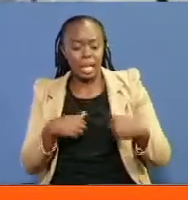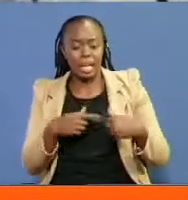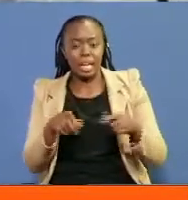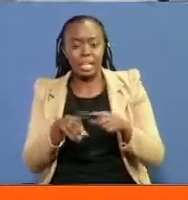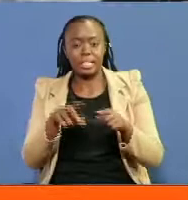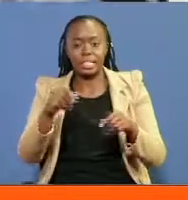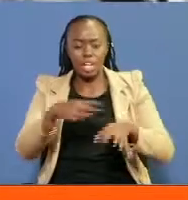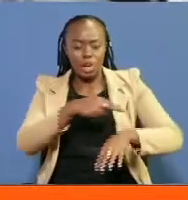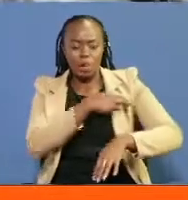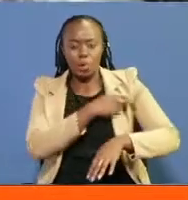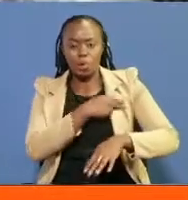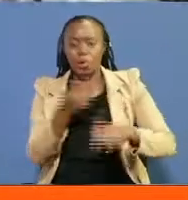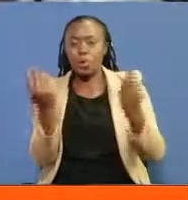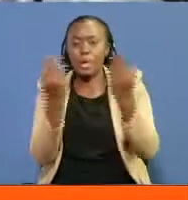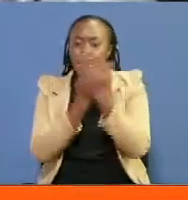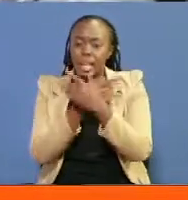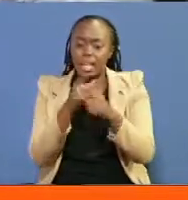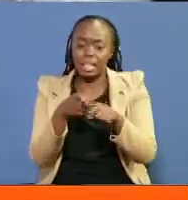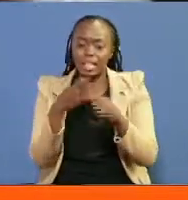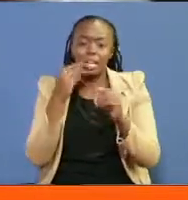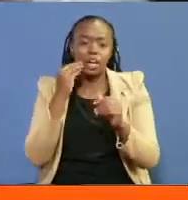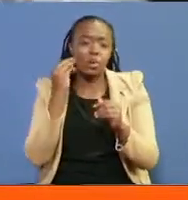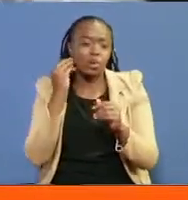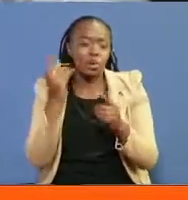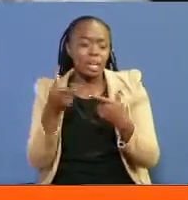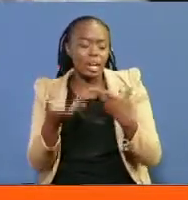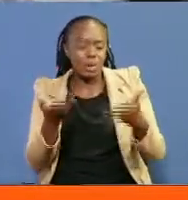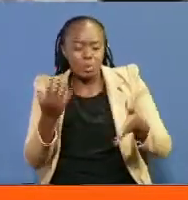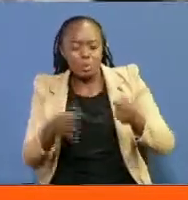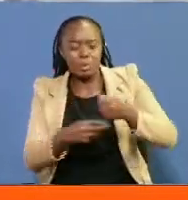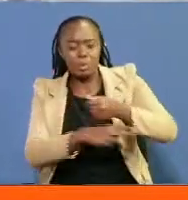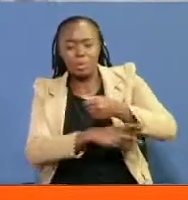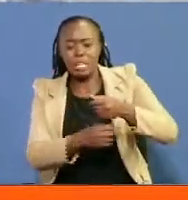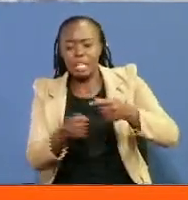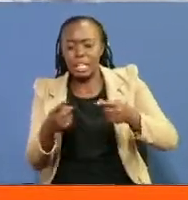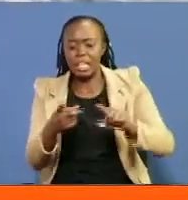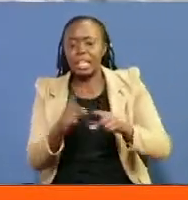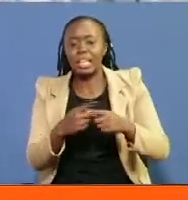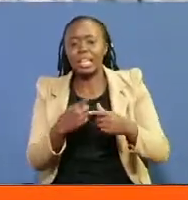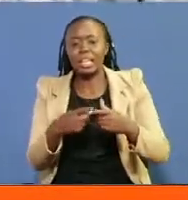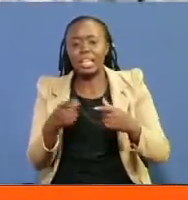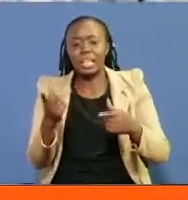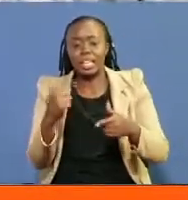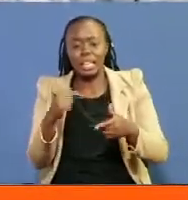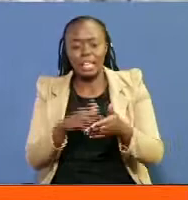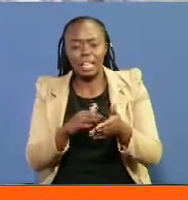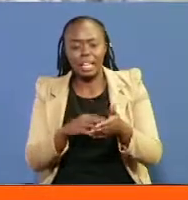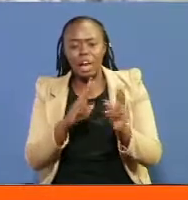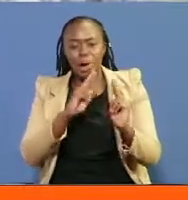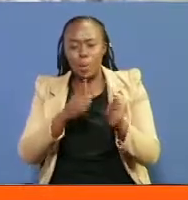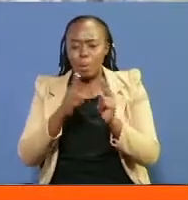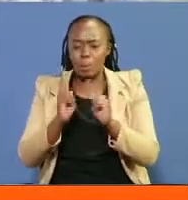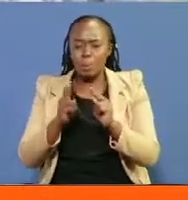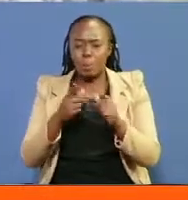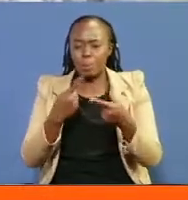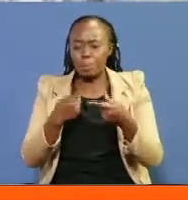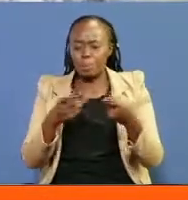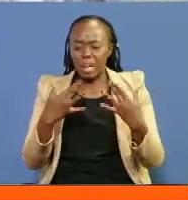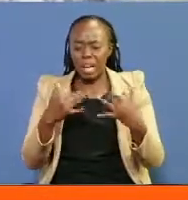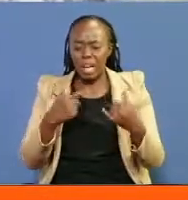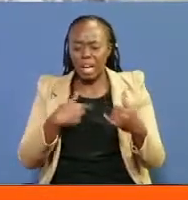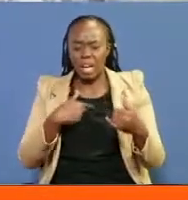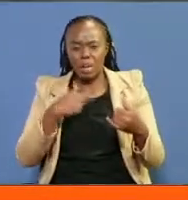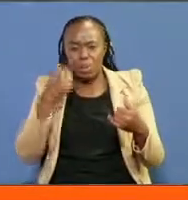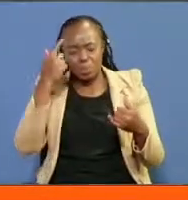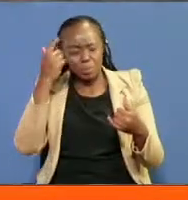usiku kule nyumbani, hatukujua kama ni askari, hatukujua kama ni majambazi. Wao wamekuja na wakanyosha bunduki, lakini kwa bahati yangu nzuri mimi hawakuniweza zile